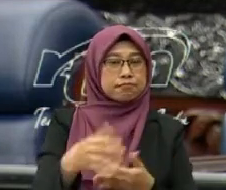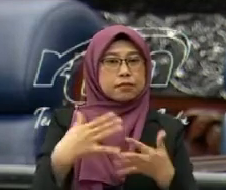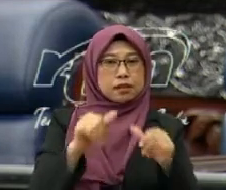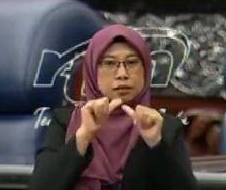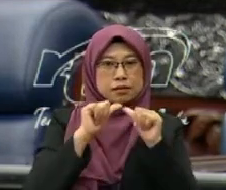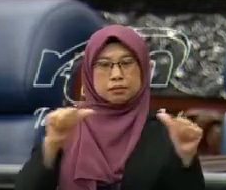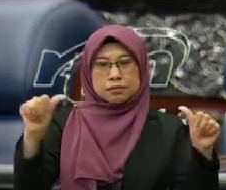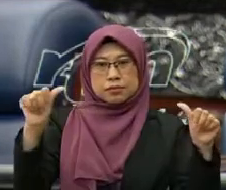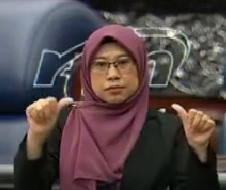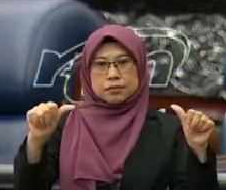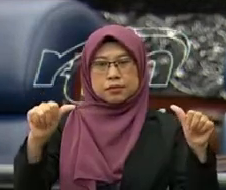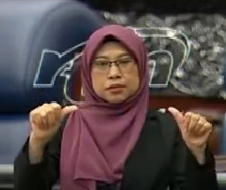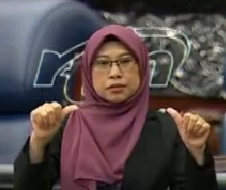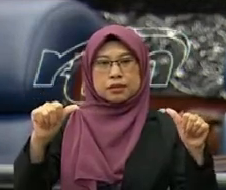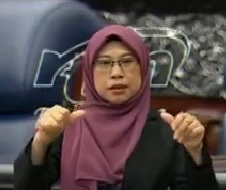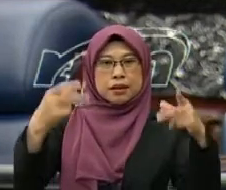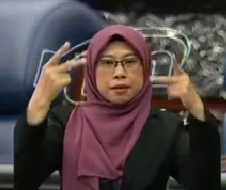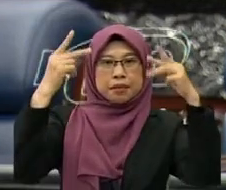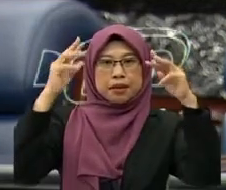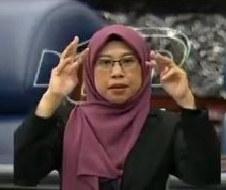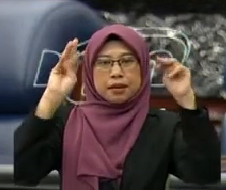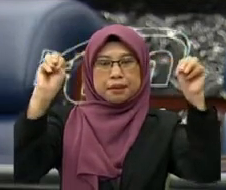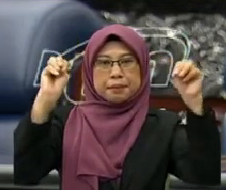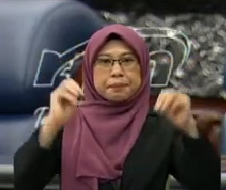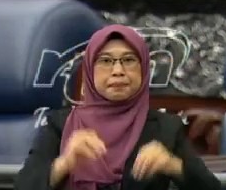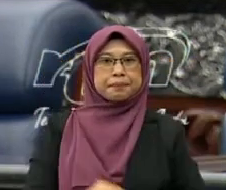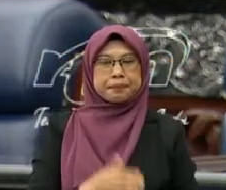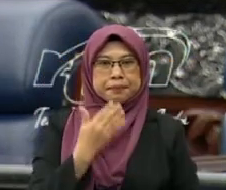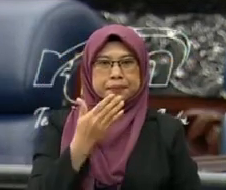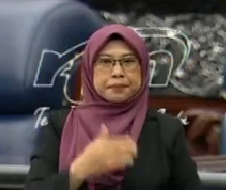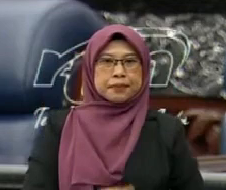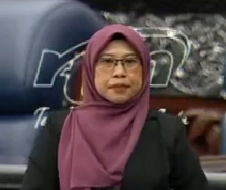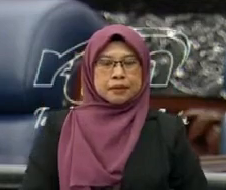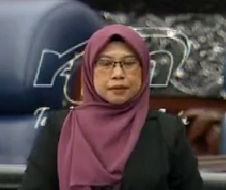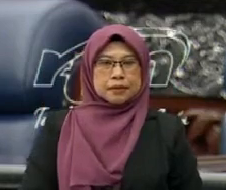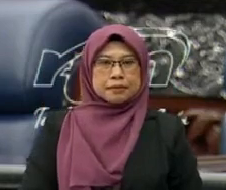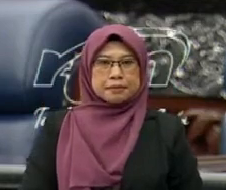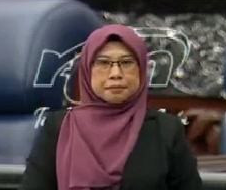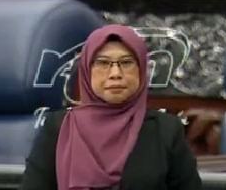telah diumumkan oleh yang menteri sebelum ini